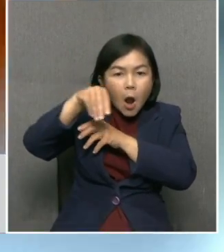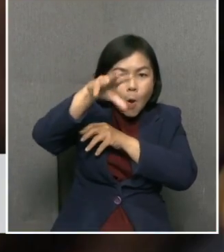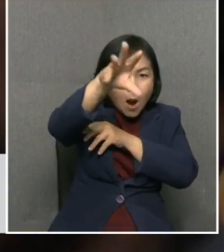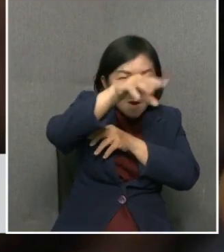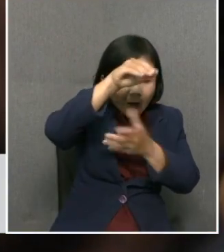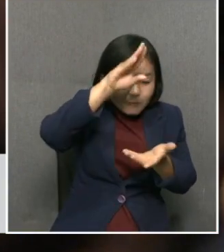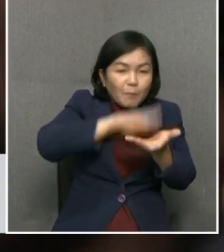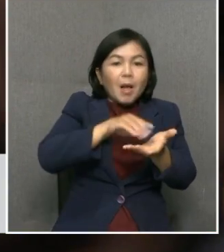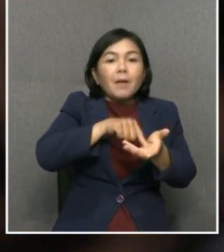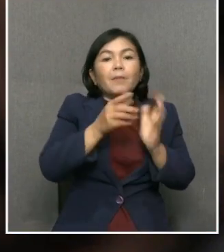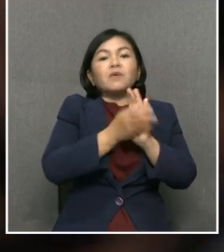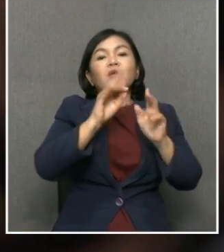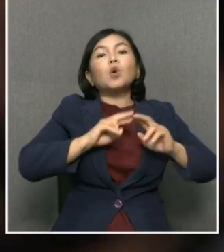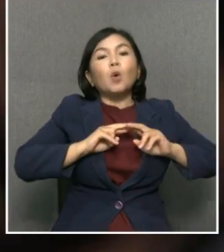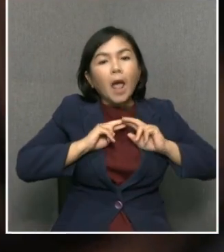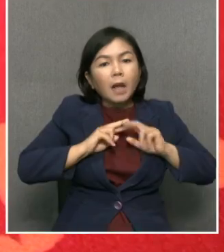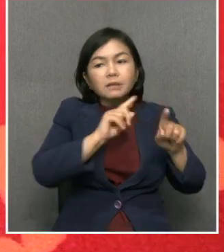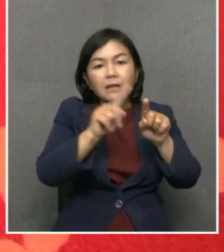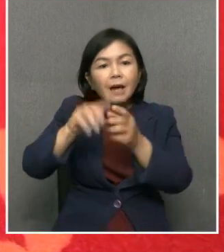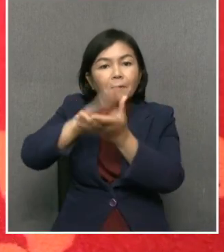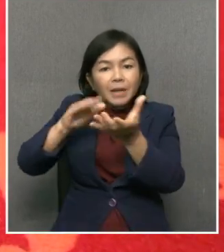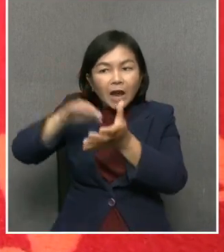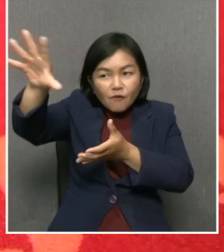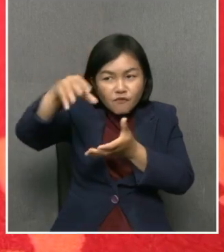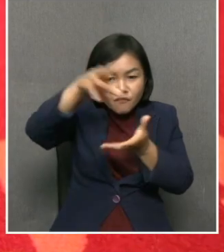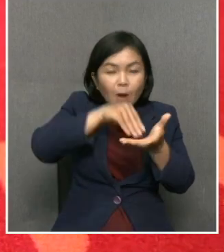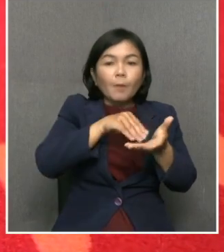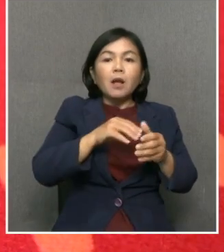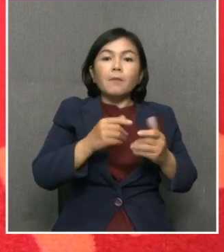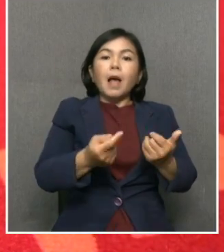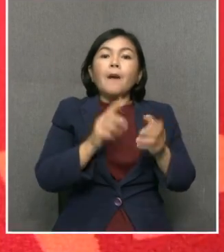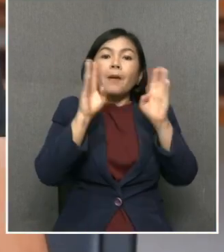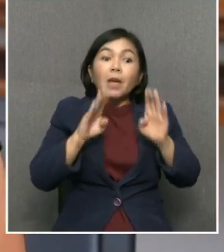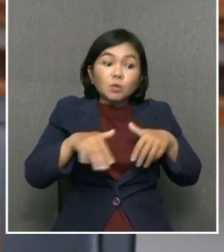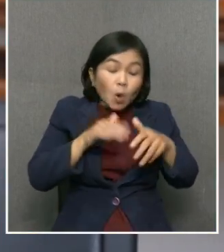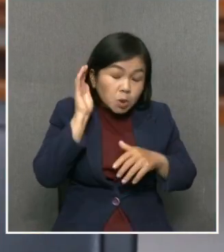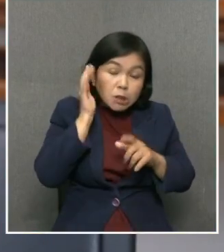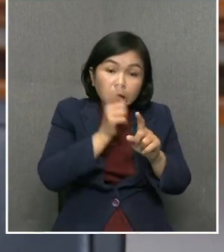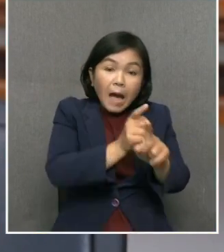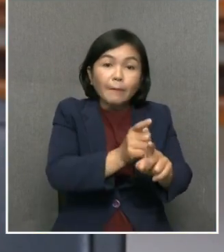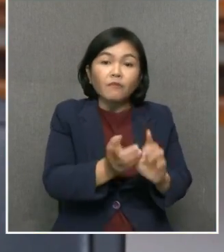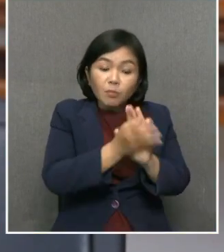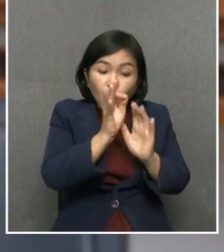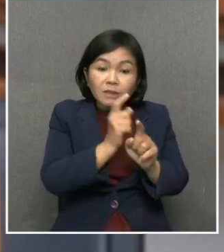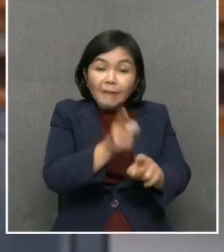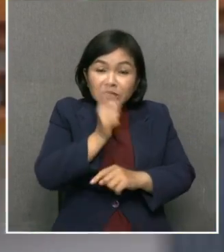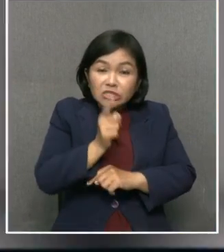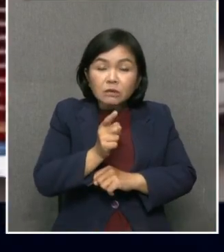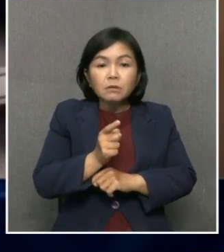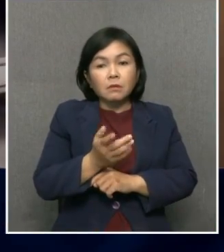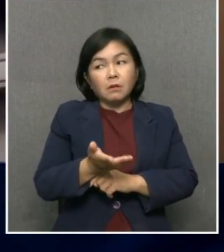ออนไลน์หรือเป็นคดีสำคัญที่เกิดขึ้นเนี่ยเอามาลงทำให้ประชาชนเนี่ยหลงเชื่อว่าเป็นเป็นเพจ